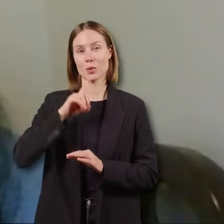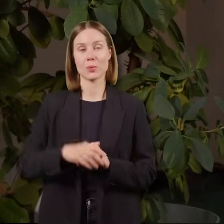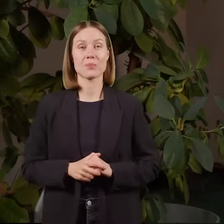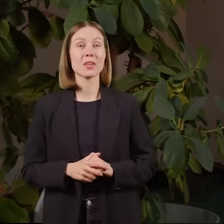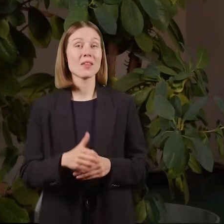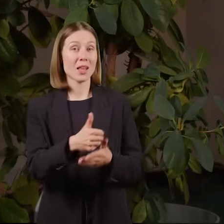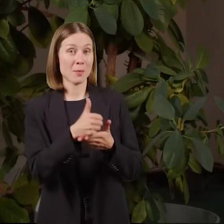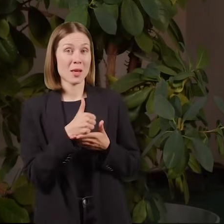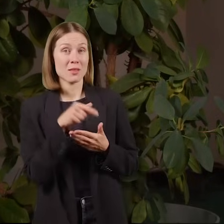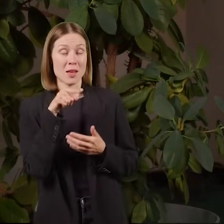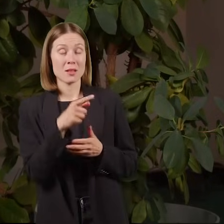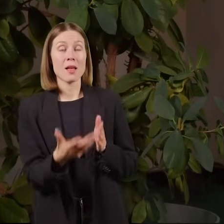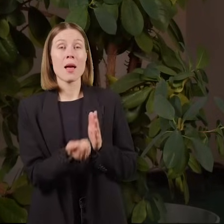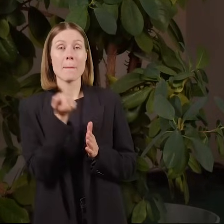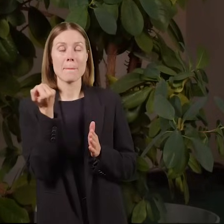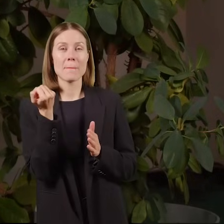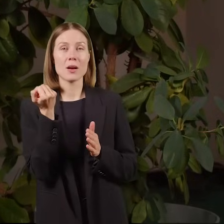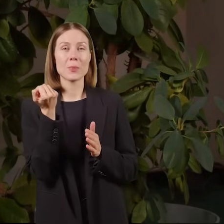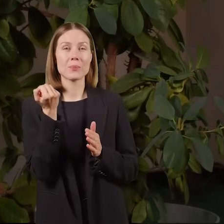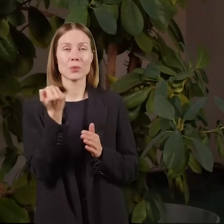Vien mandatėje jūs gavote